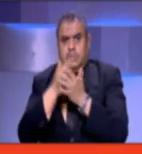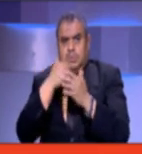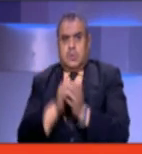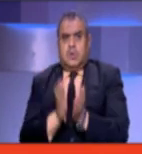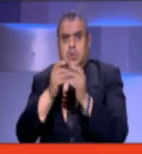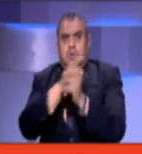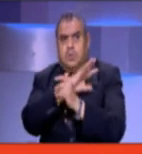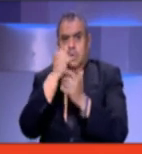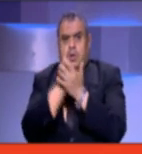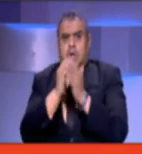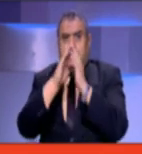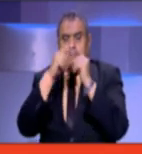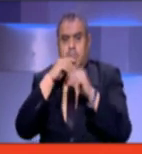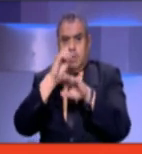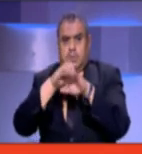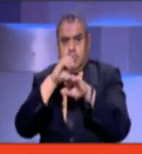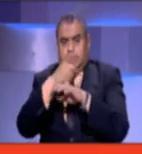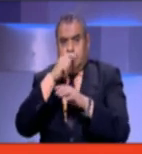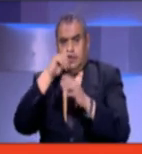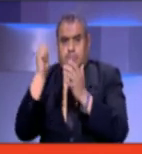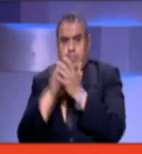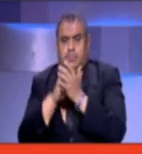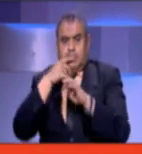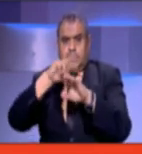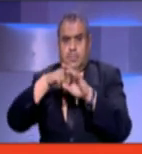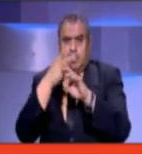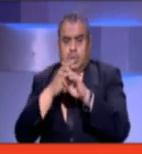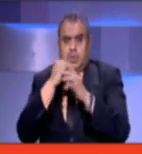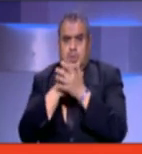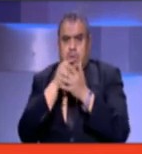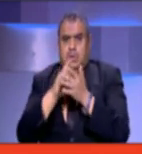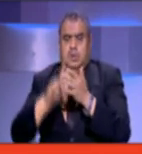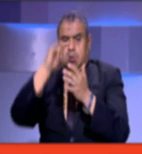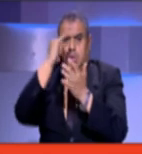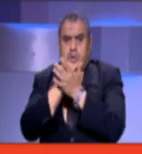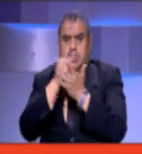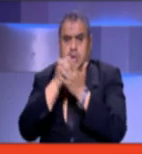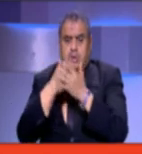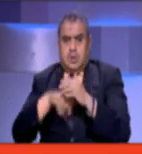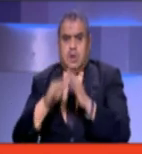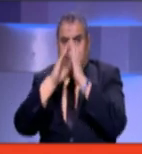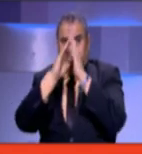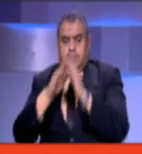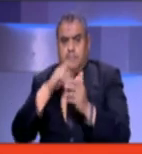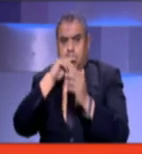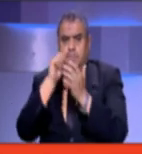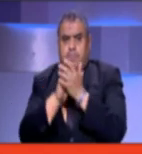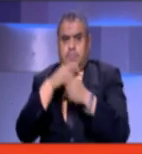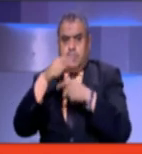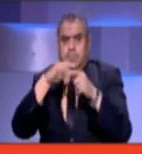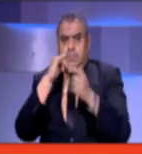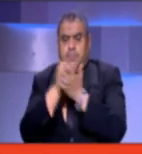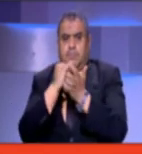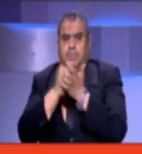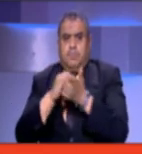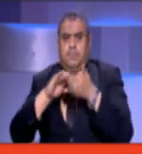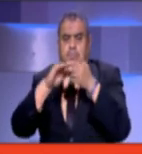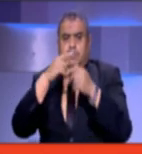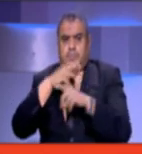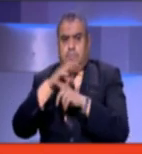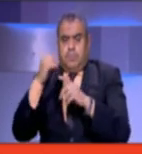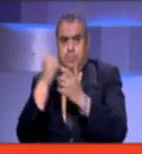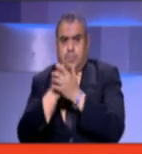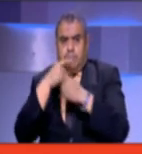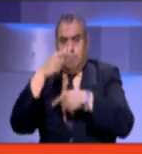كلها في مصر. وده مش مستغرب يمكن على القيادة السياسية في مصر، ان احنا لو بصينا للصورة كاملة هنلاقي ان القرار ده